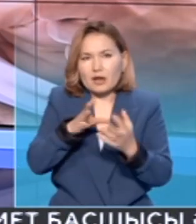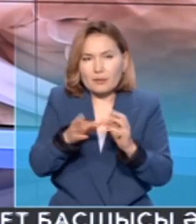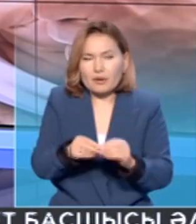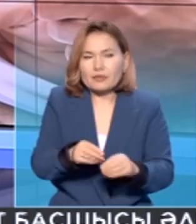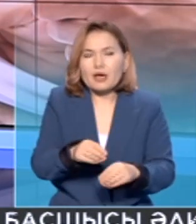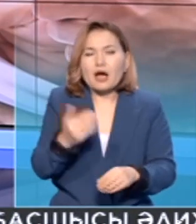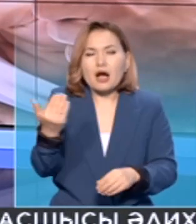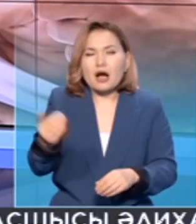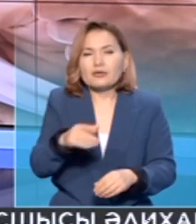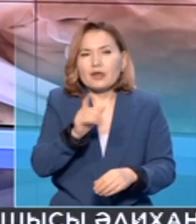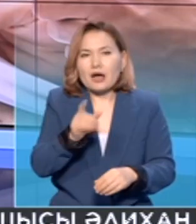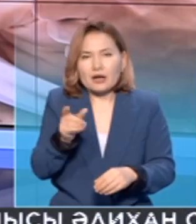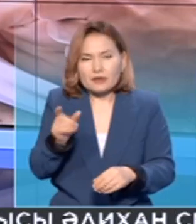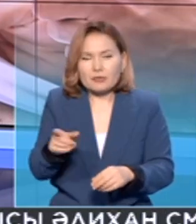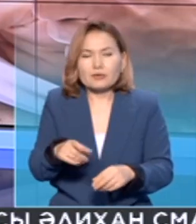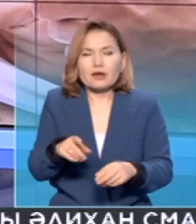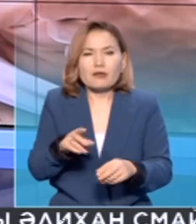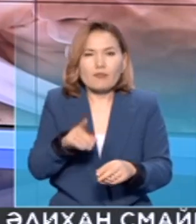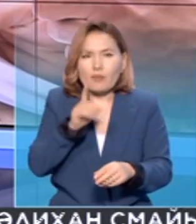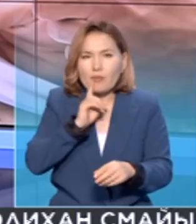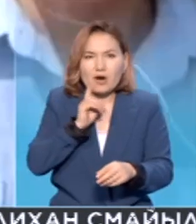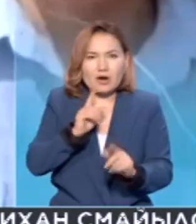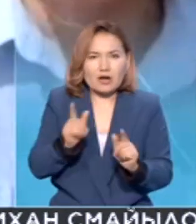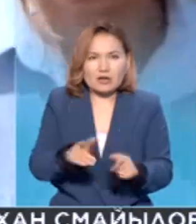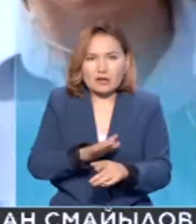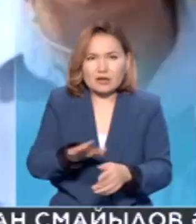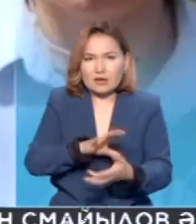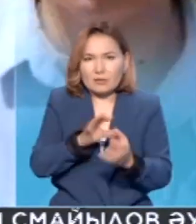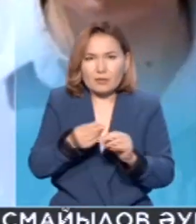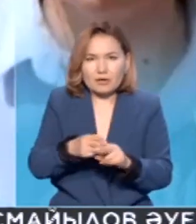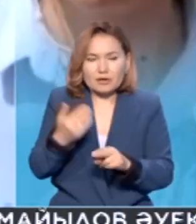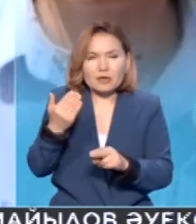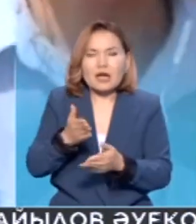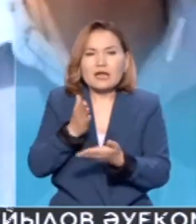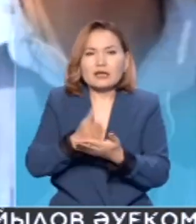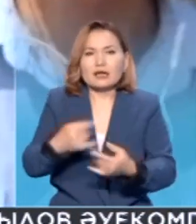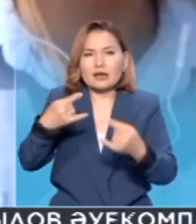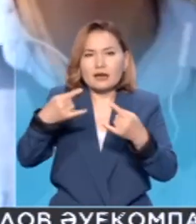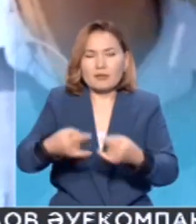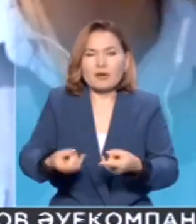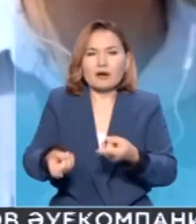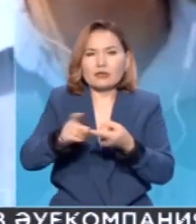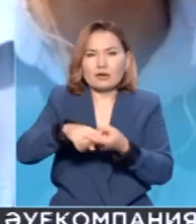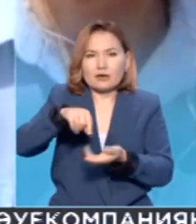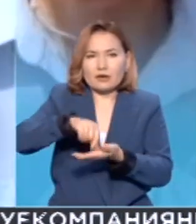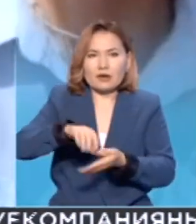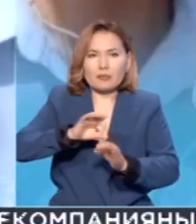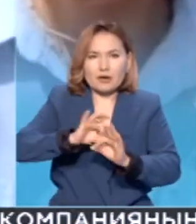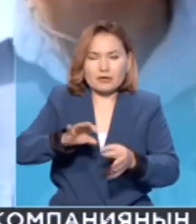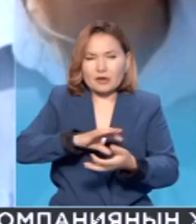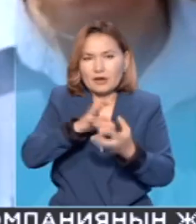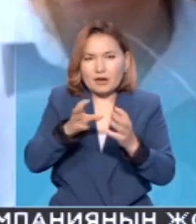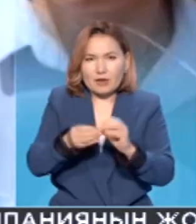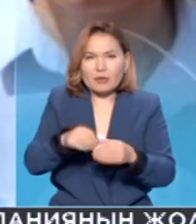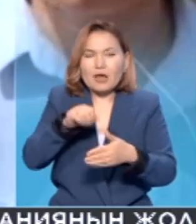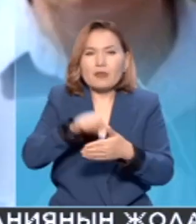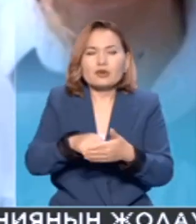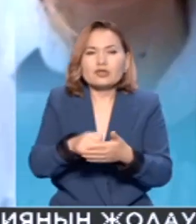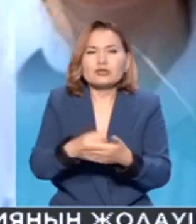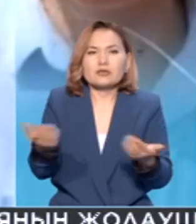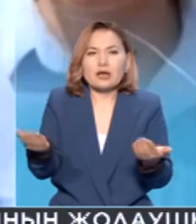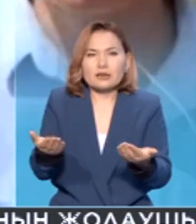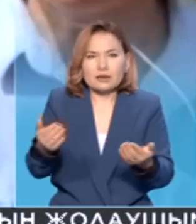жәбірленуші тарап онымен келіспейді. Өңірдегі тілшіміз Аягөз Оралбайқызы Skype-пен тікелей байланысты. Аягөз, сараптаманың нәтижесі қандай?